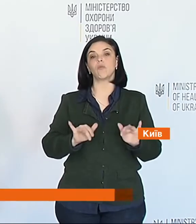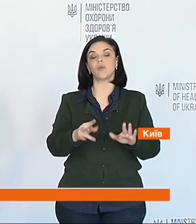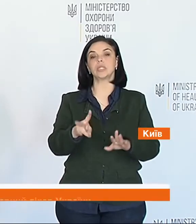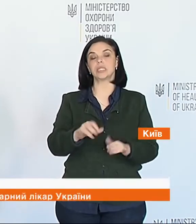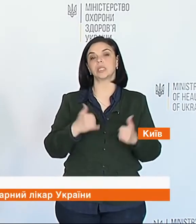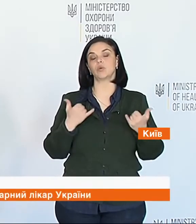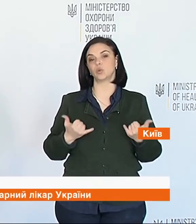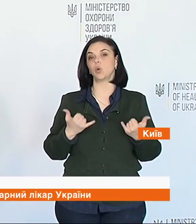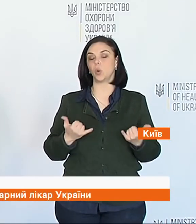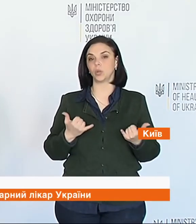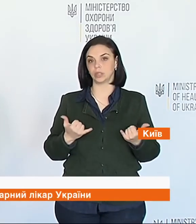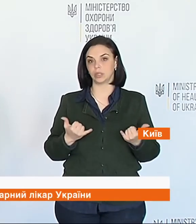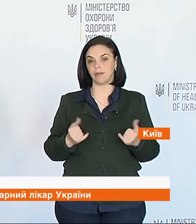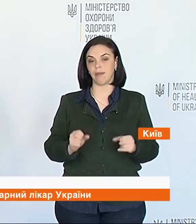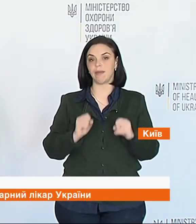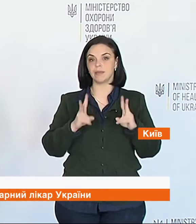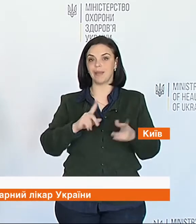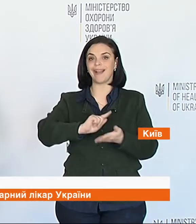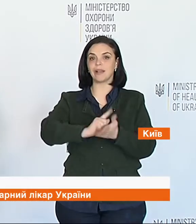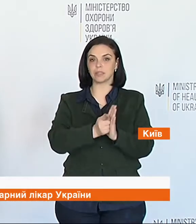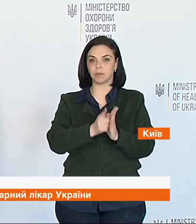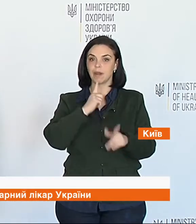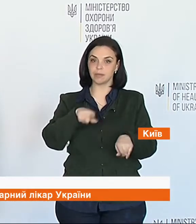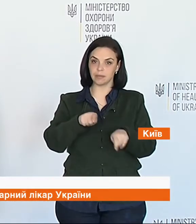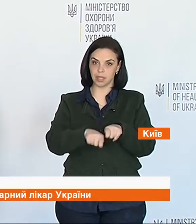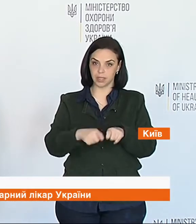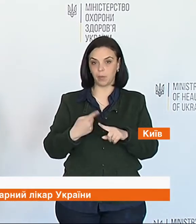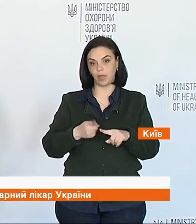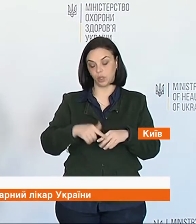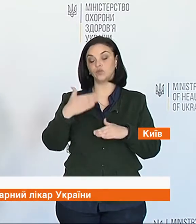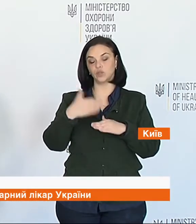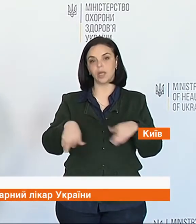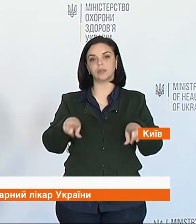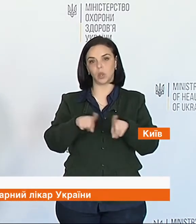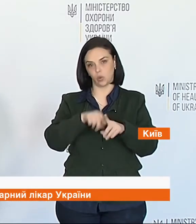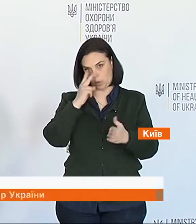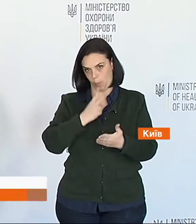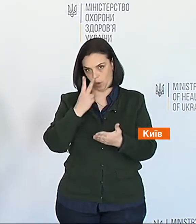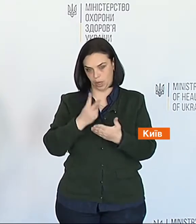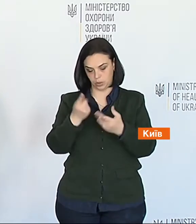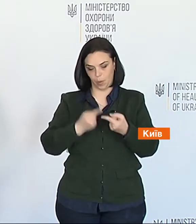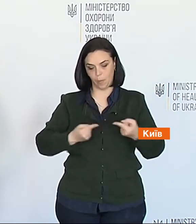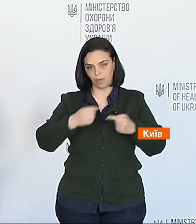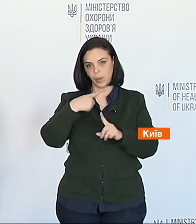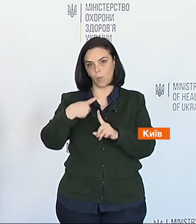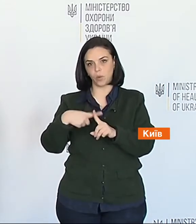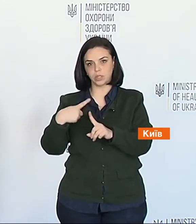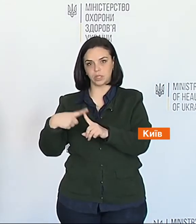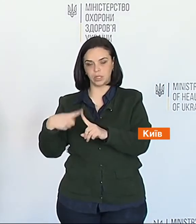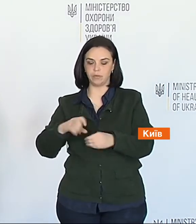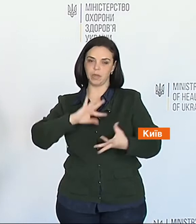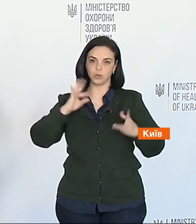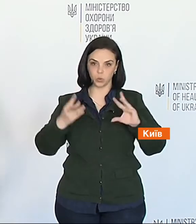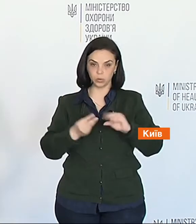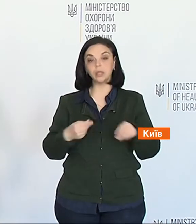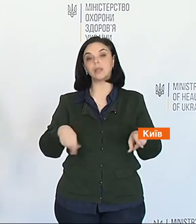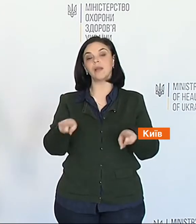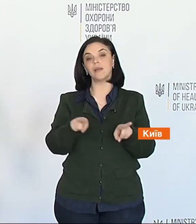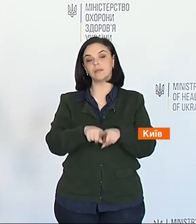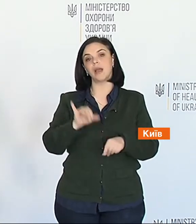нас сьогодні як експрес-тестами, які вже також показують певні позитивні результати, так